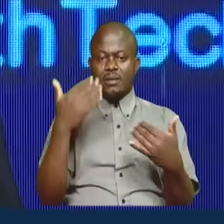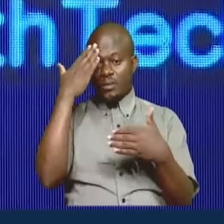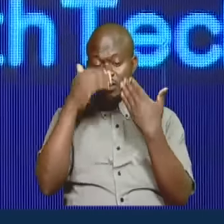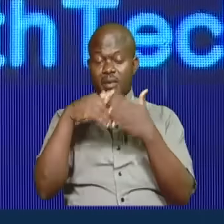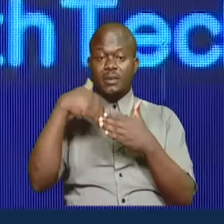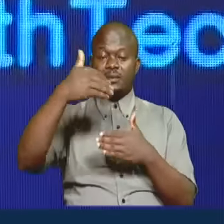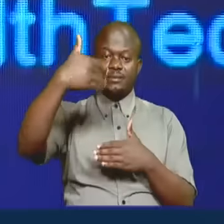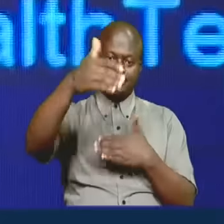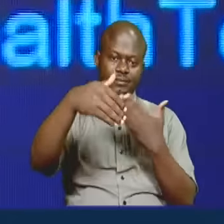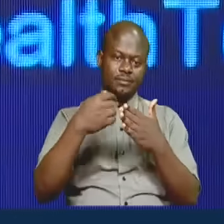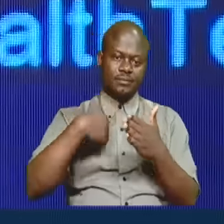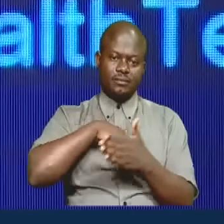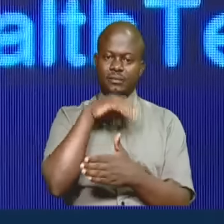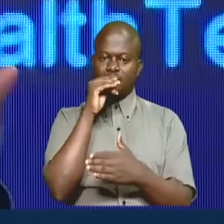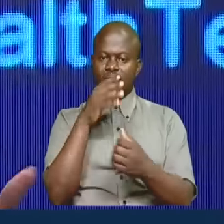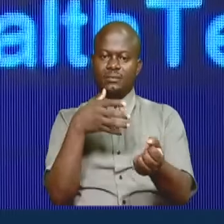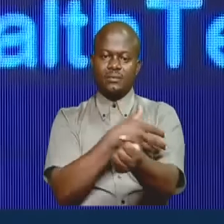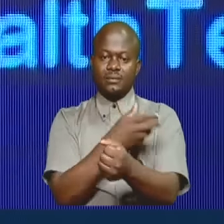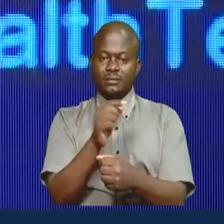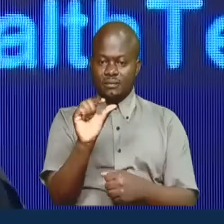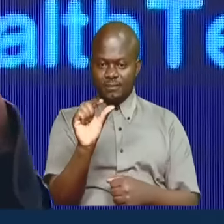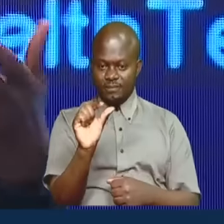gihe duhora tuvuga ubushobozi buke.